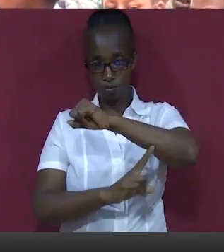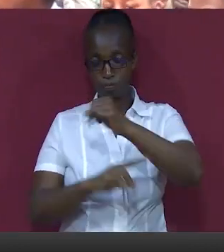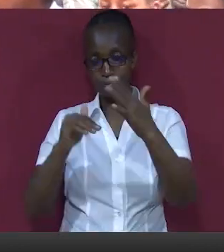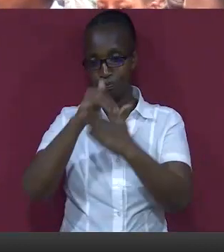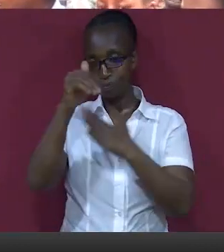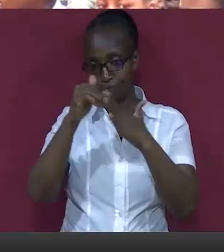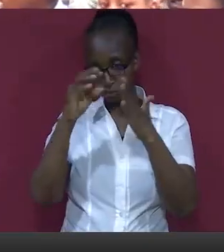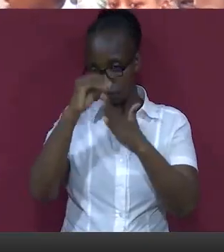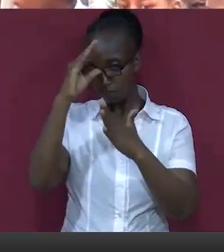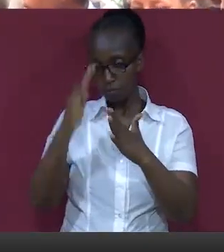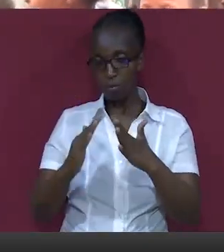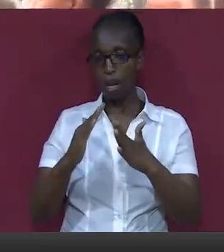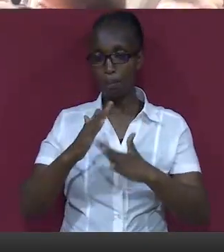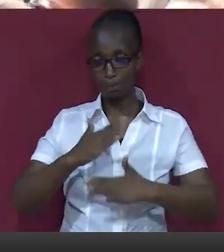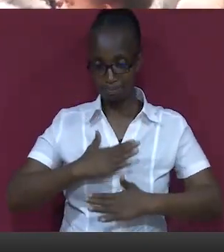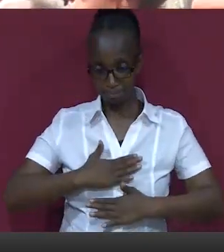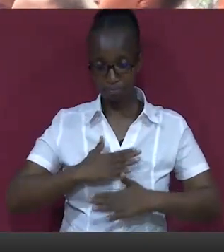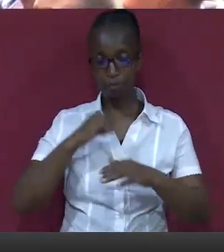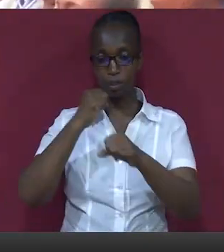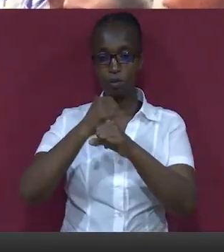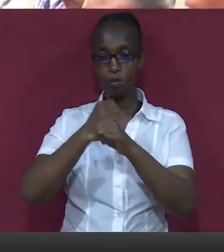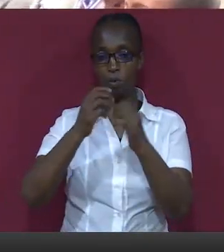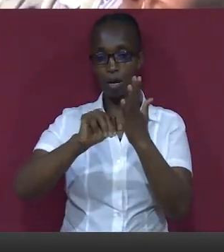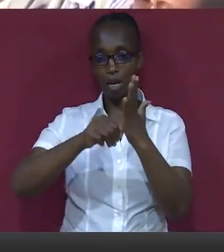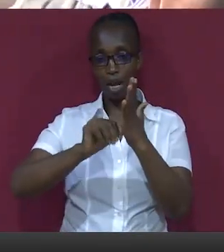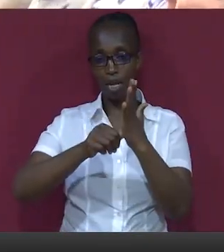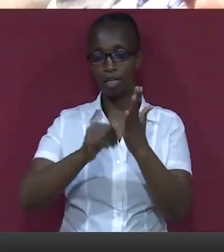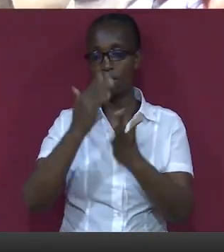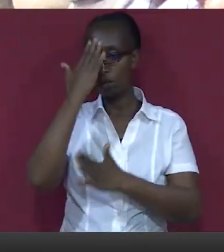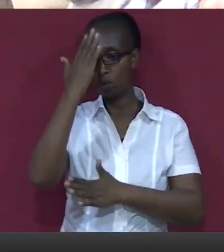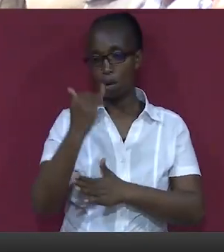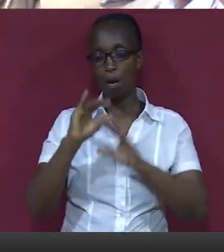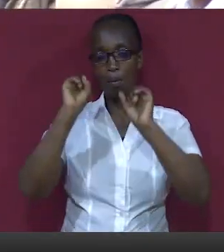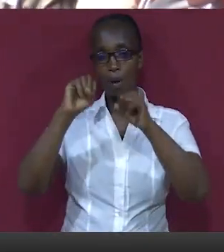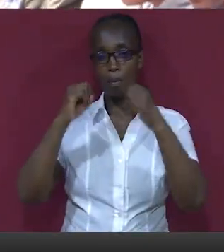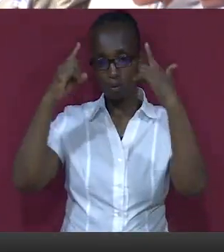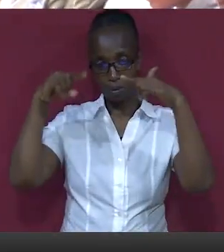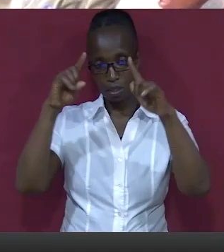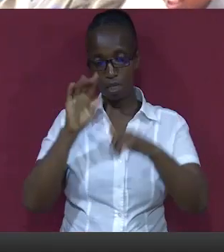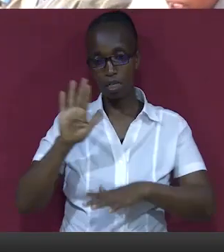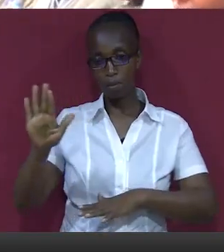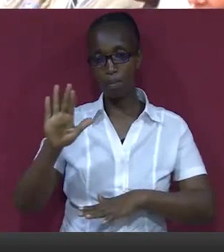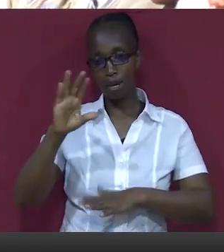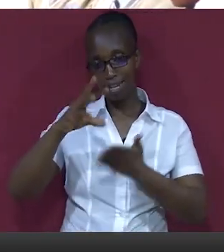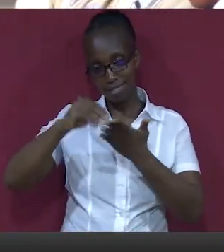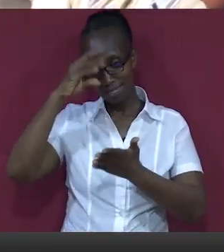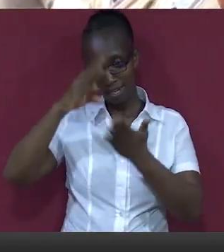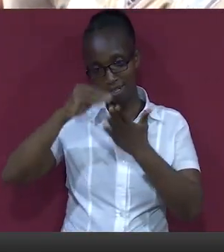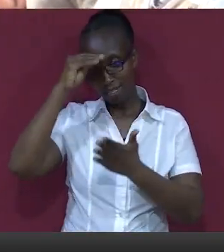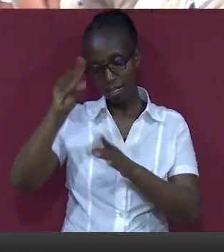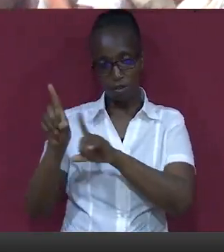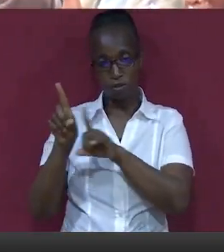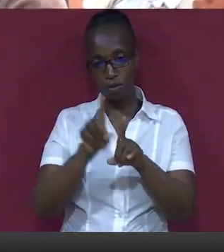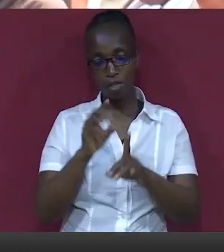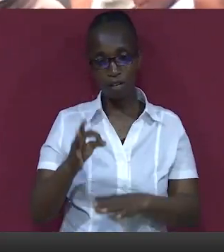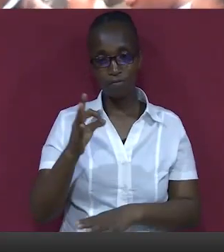ikiwa ndio ngao kwa kila mtoto. Wanafunzi wamehimizwa kutia bidii na kuwa na ujasiri ili kufaulu katika